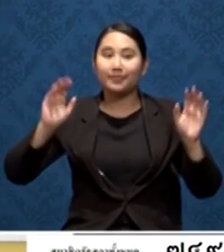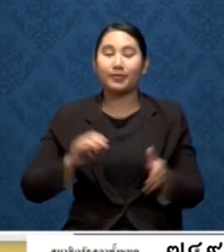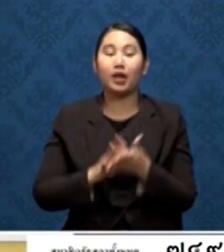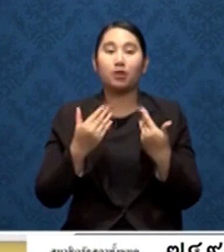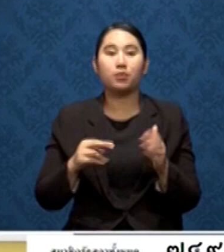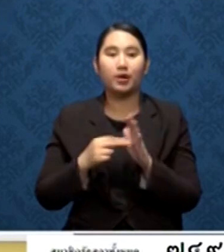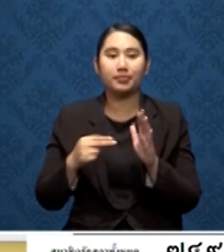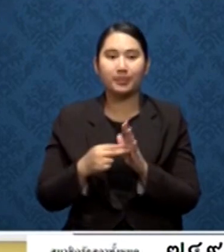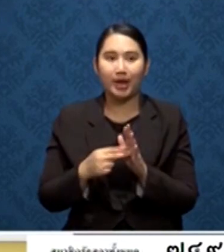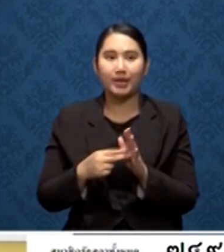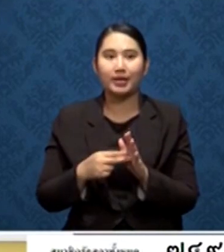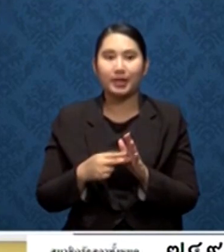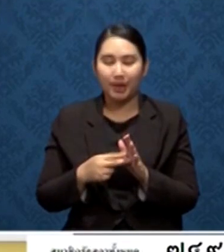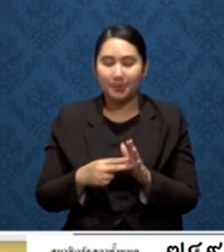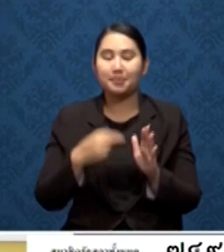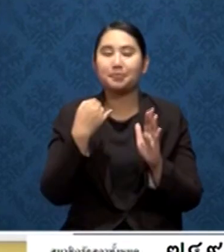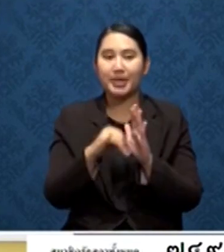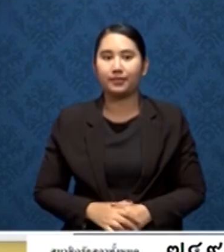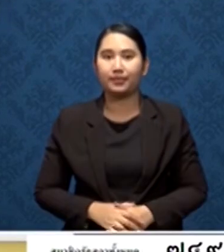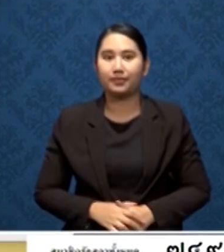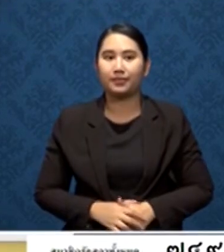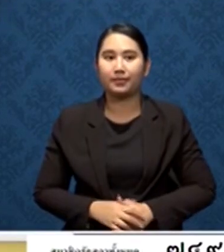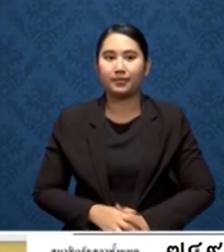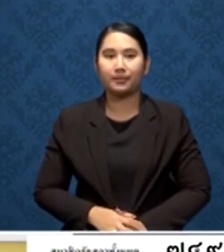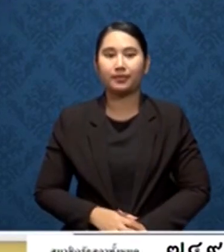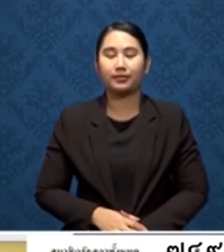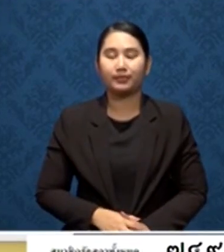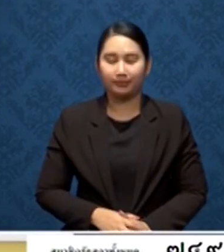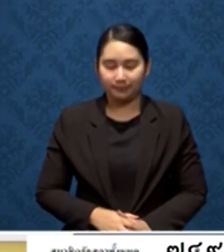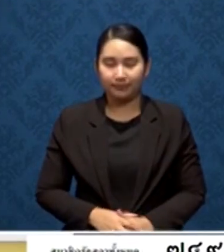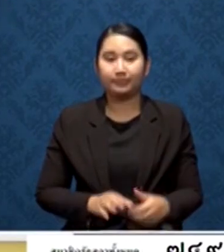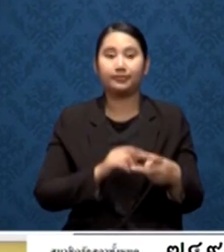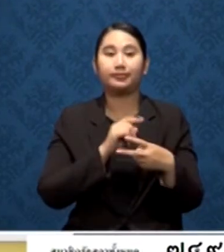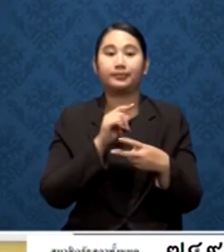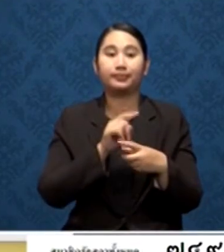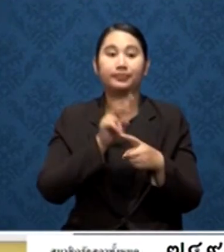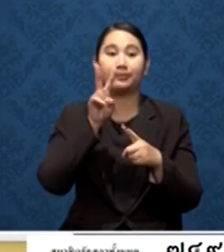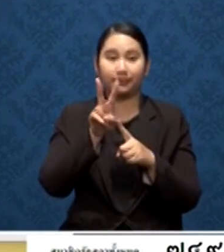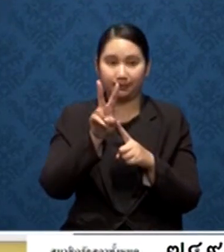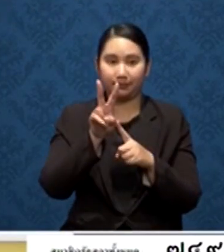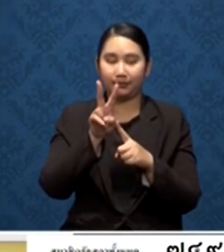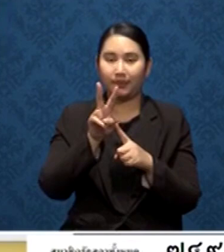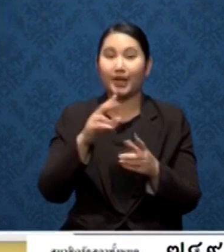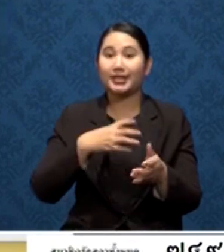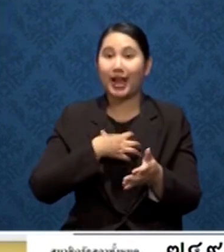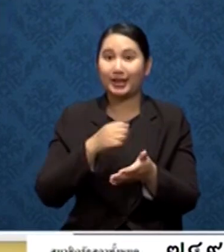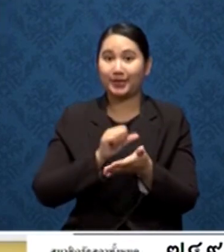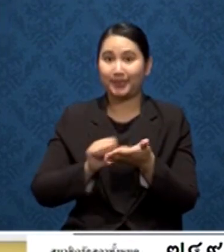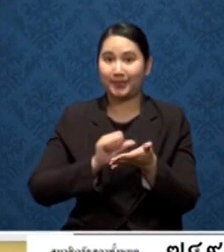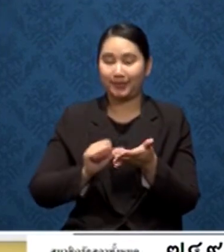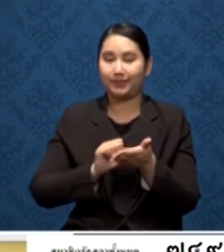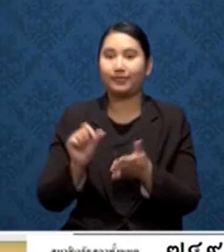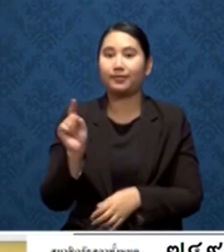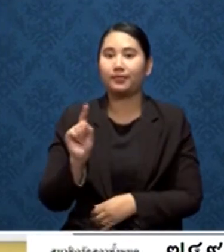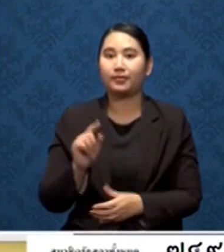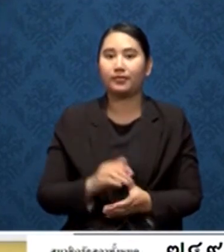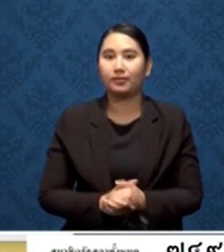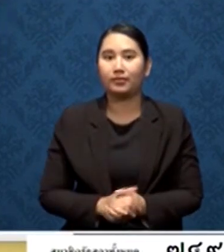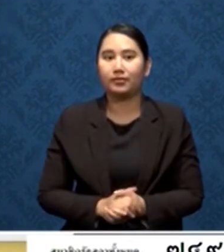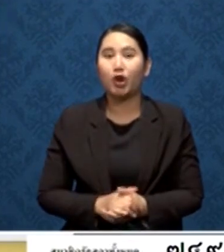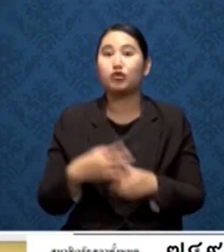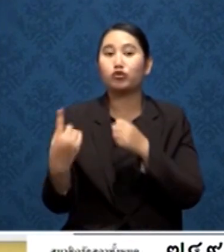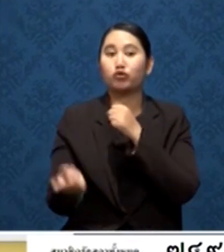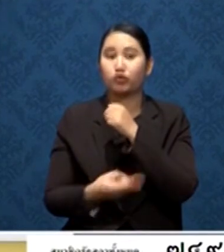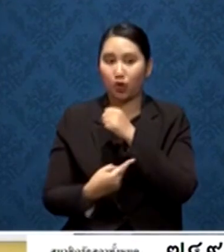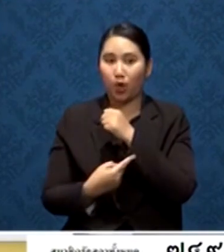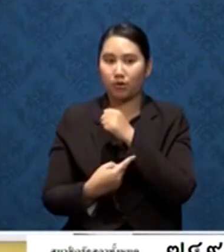ซึ่งเป็นฐานความผิดตามกฎหมายสิ่งที่ 2ครับที่พักก้าวไกลนั้นต้องการจะเข้ามาปรับปรุงแก้ไขก็คือการปรับอัตราโทษ